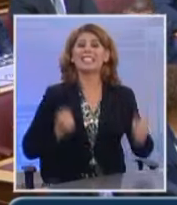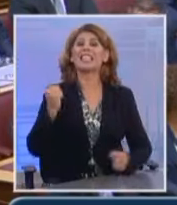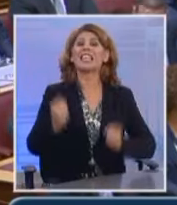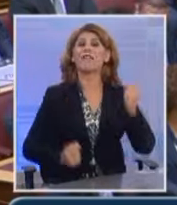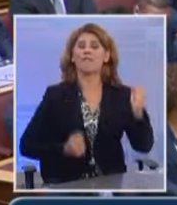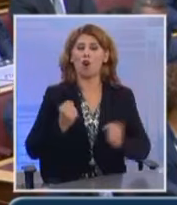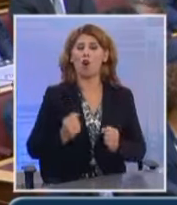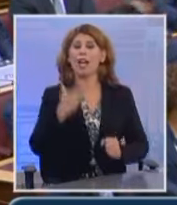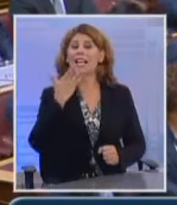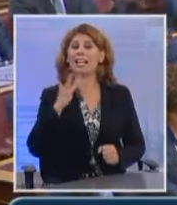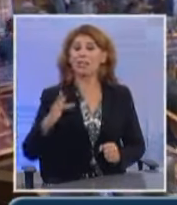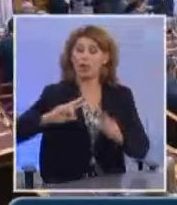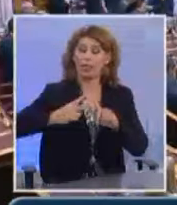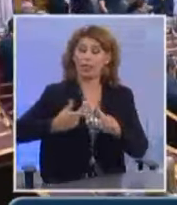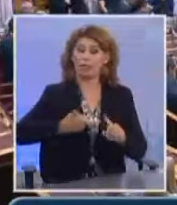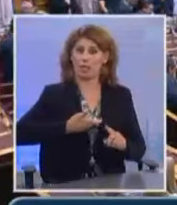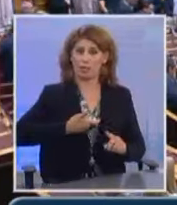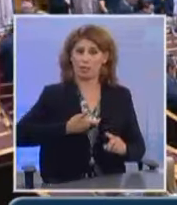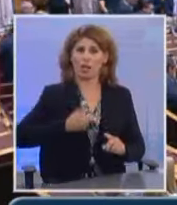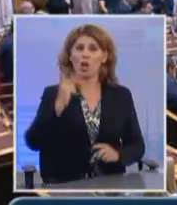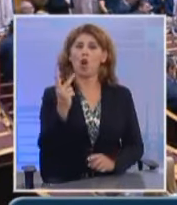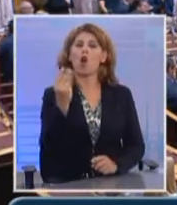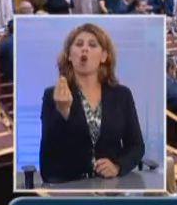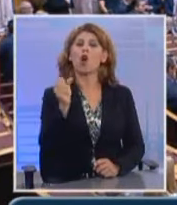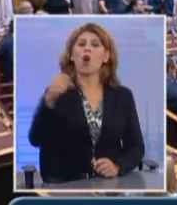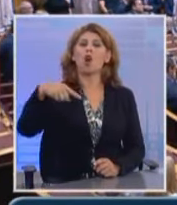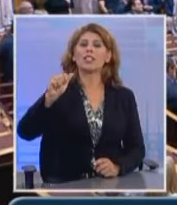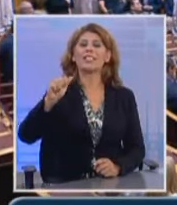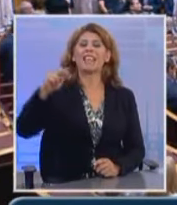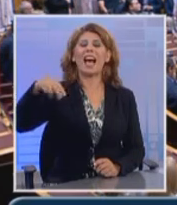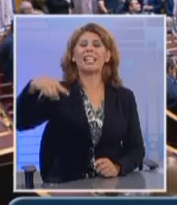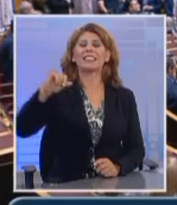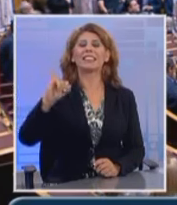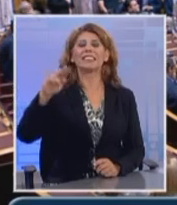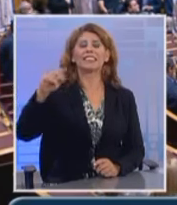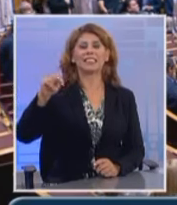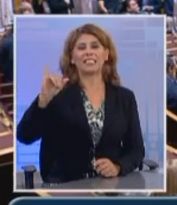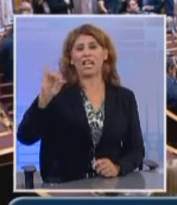χρυσός και ασημένιος παρολυμπιονίκης ο Κωνσταντινίδης Αθανάσιος.